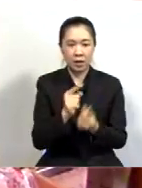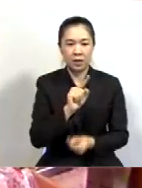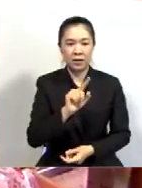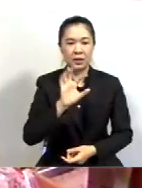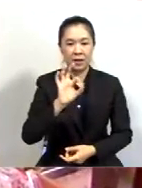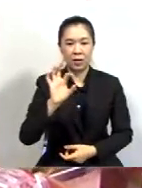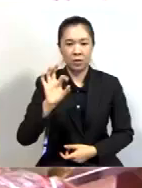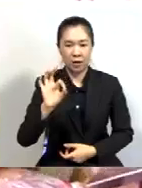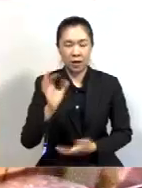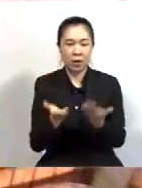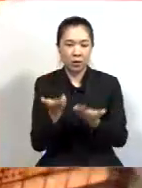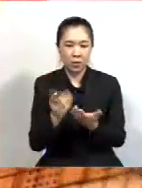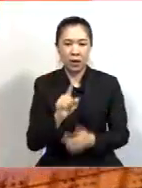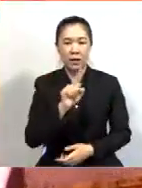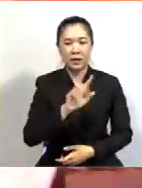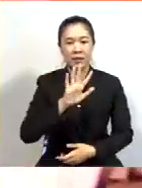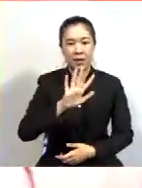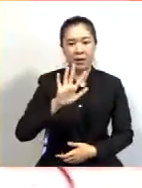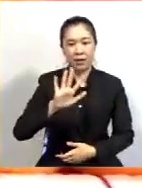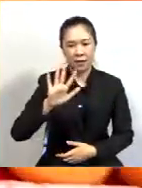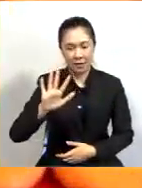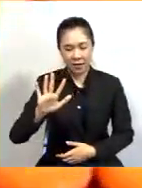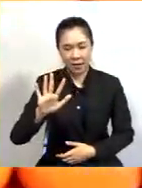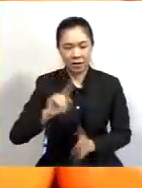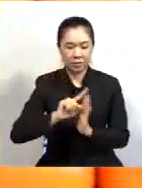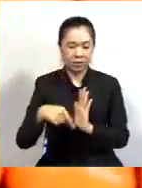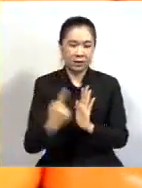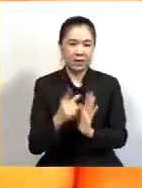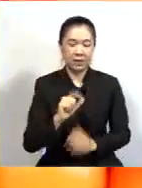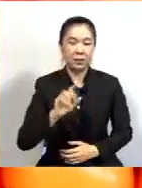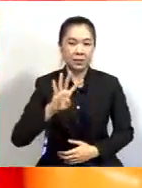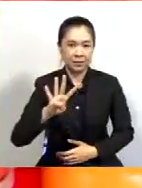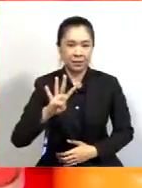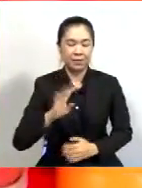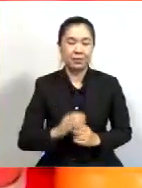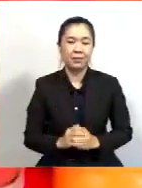199และสายด่วน1555ได้ตลอด24ชั่วโมงครับ